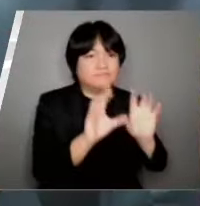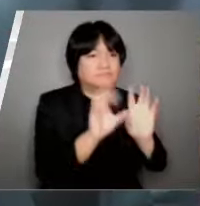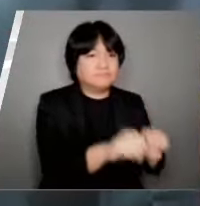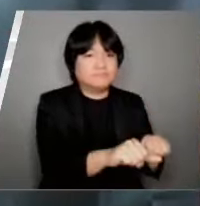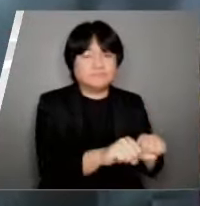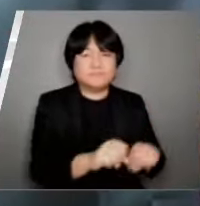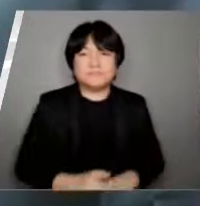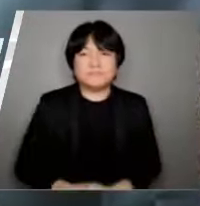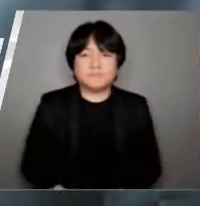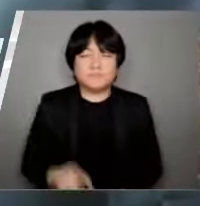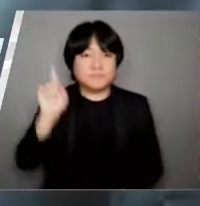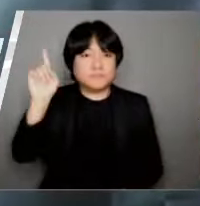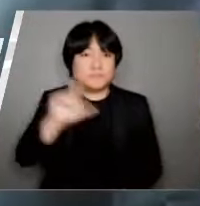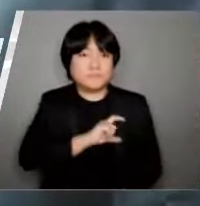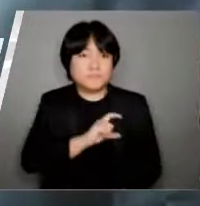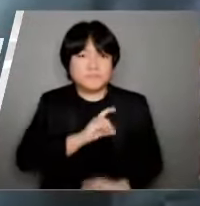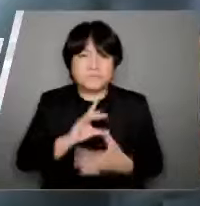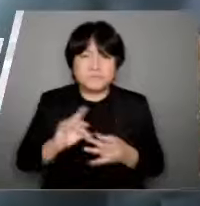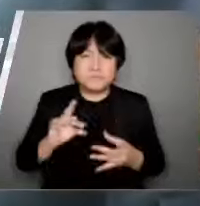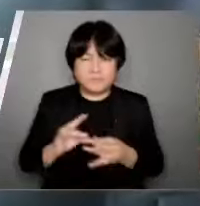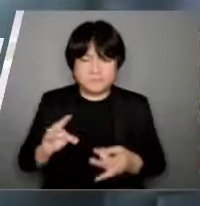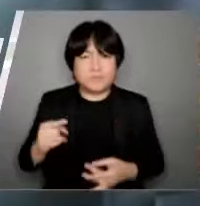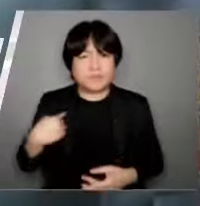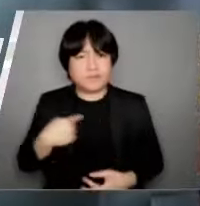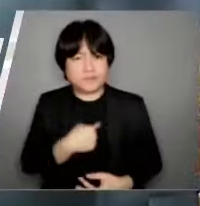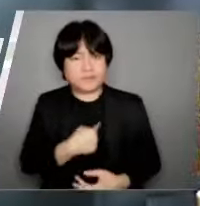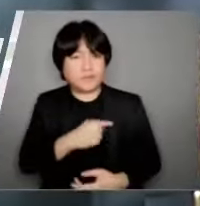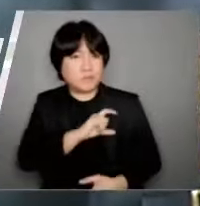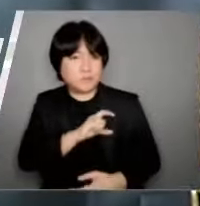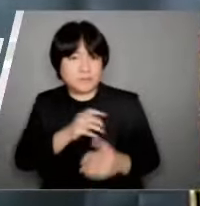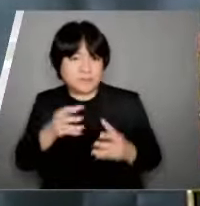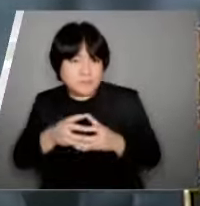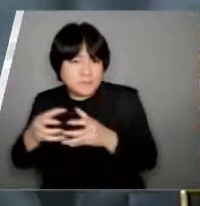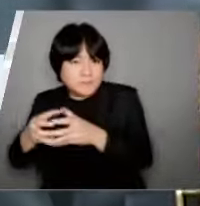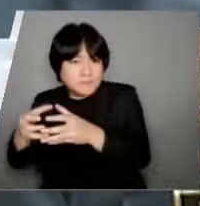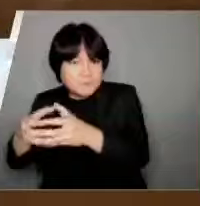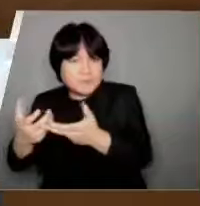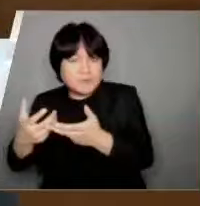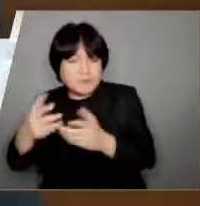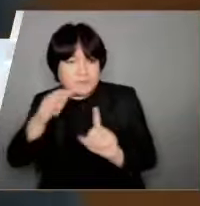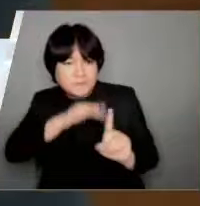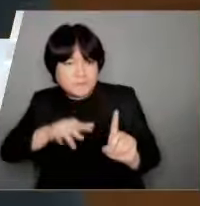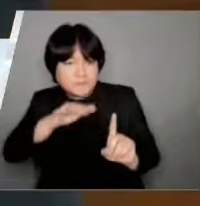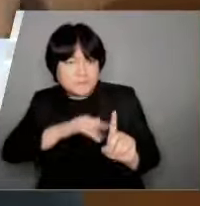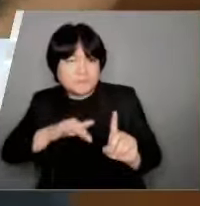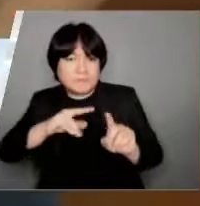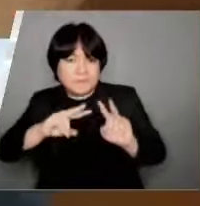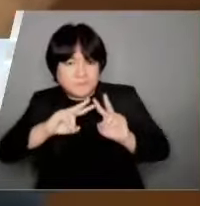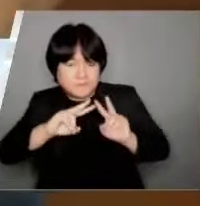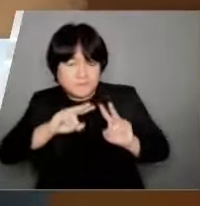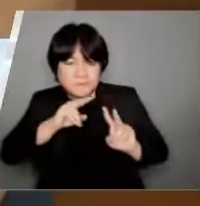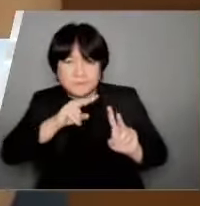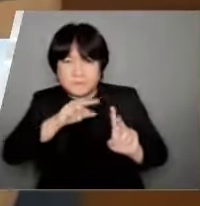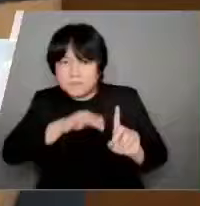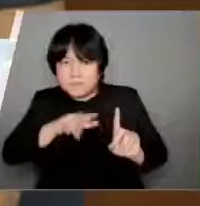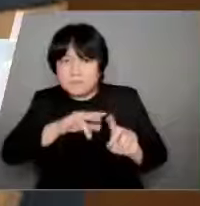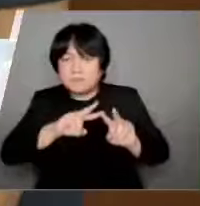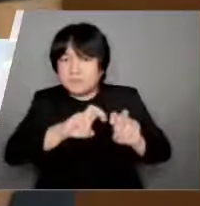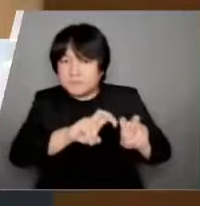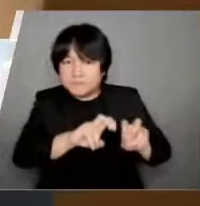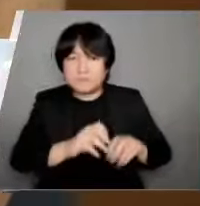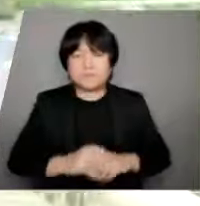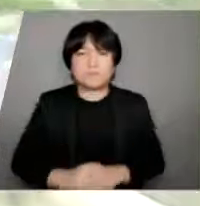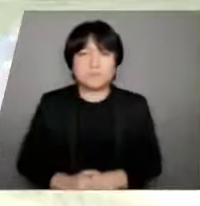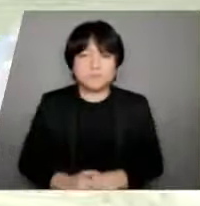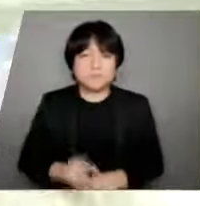police operation, drug net operation. Binanggapan nila yung nag-checkpoint. Ayon sa QCPD, isang organized crime